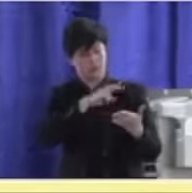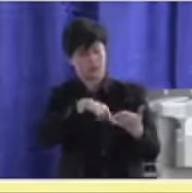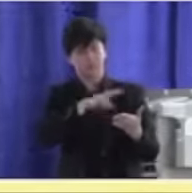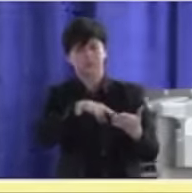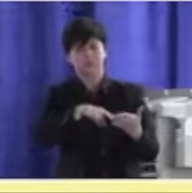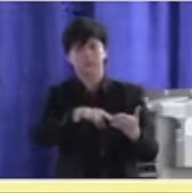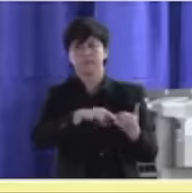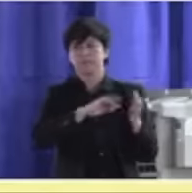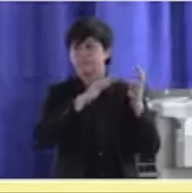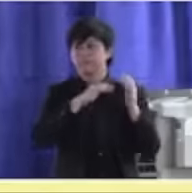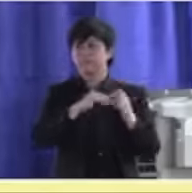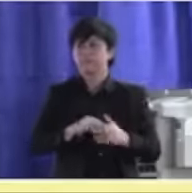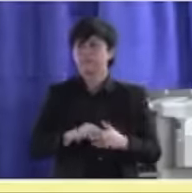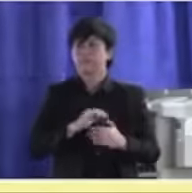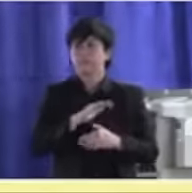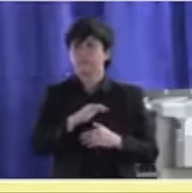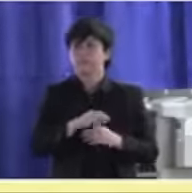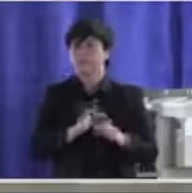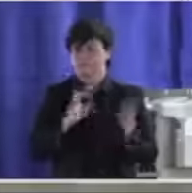All learners,